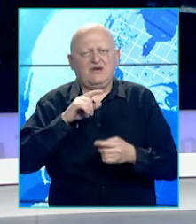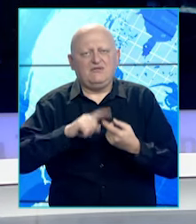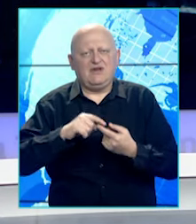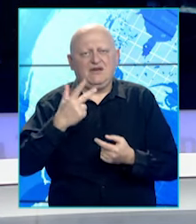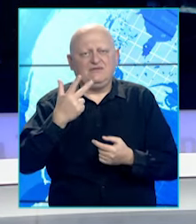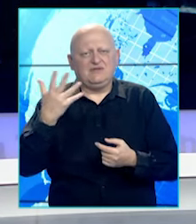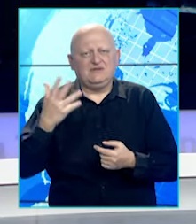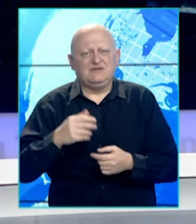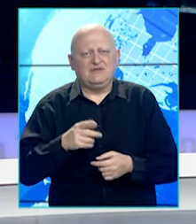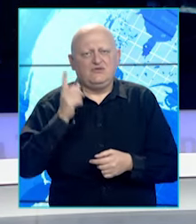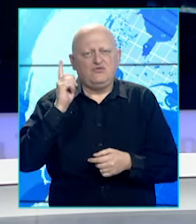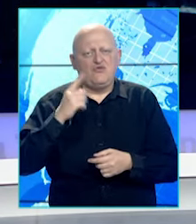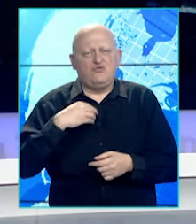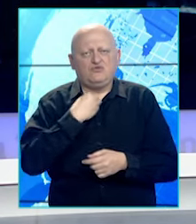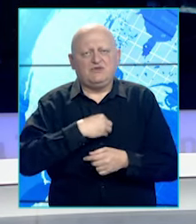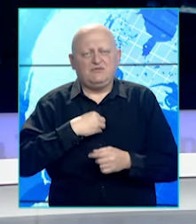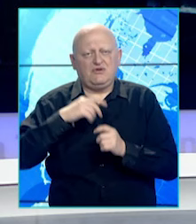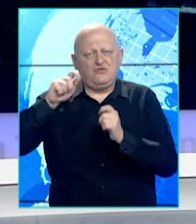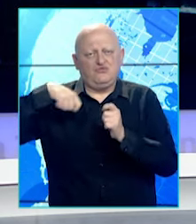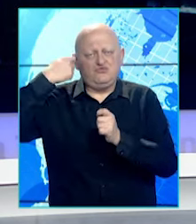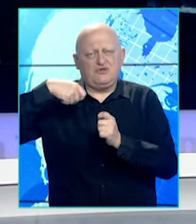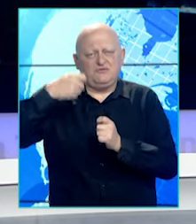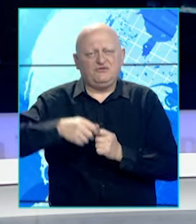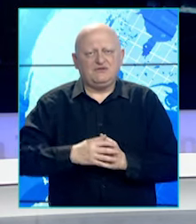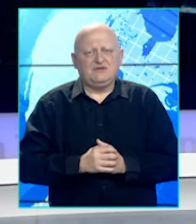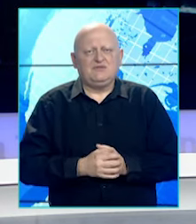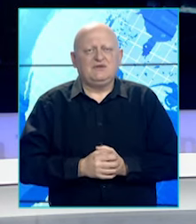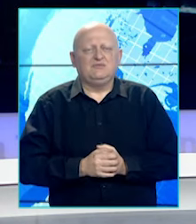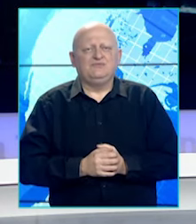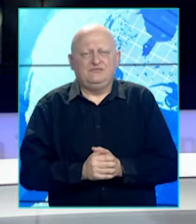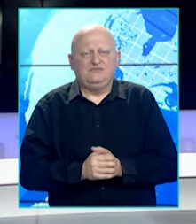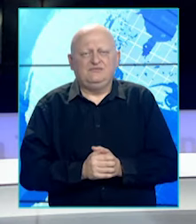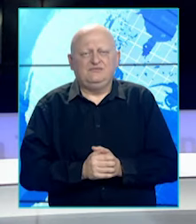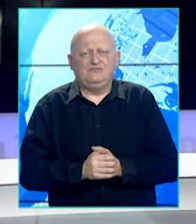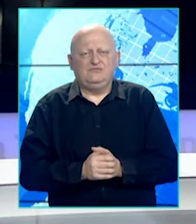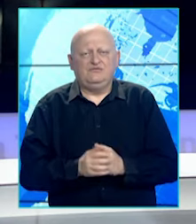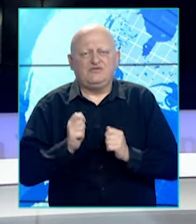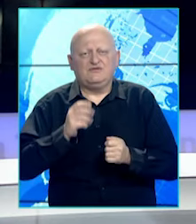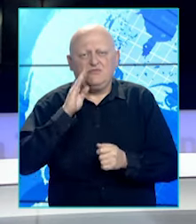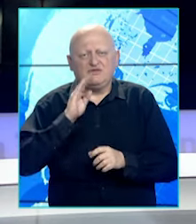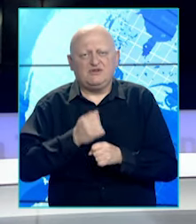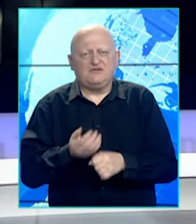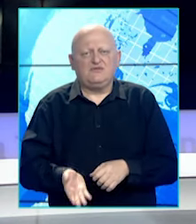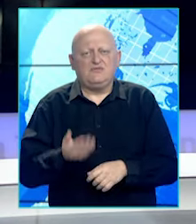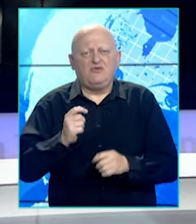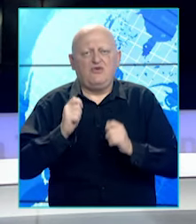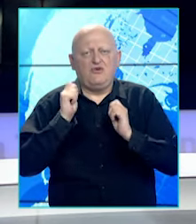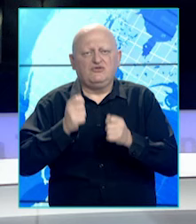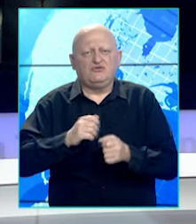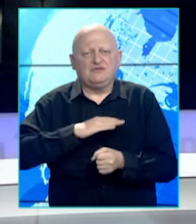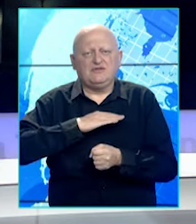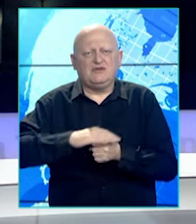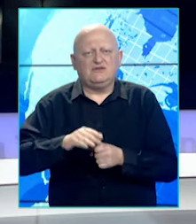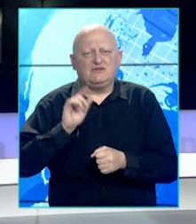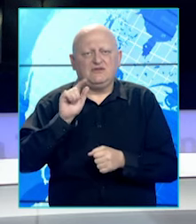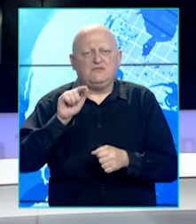izraelske avione F-35. Upozoravamo na uznemirujuće snimke. Tužilaštvo Bosne i Hercegovine podiglo